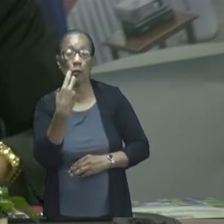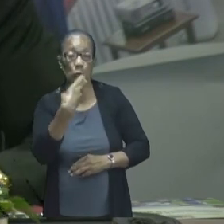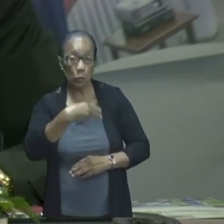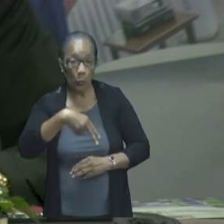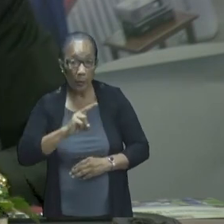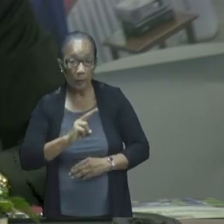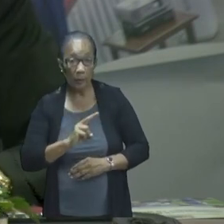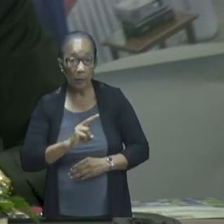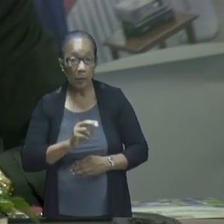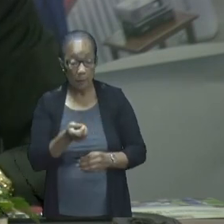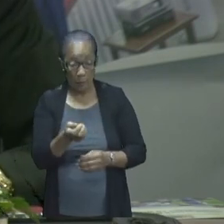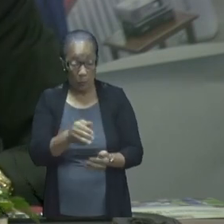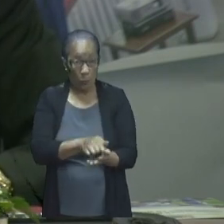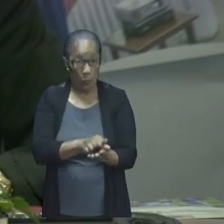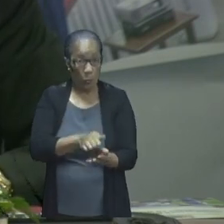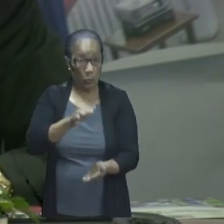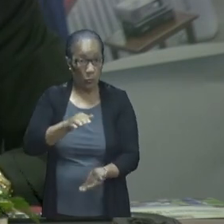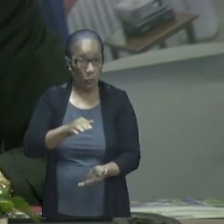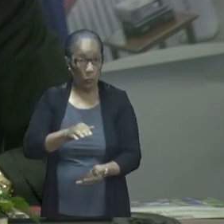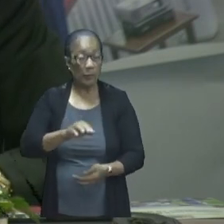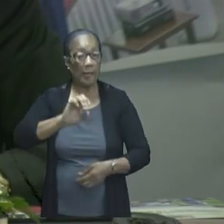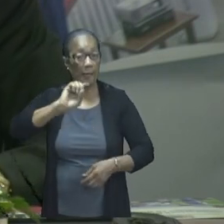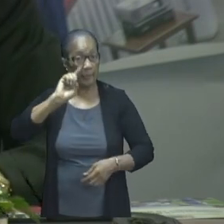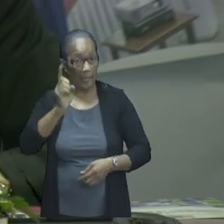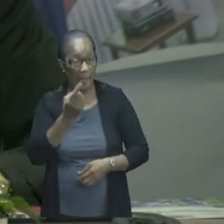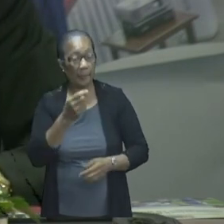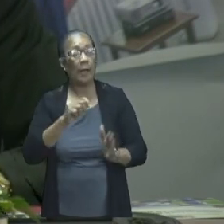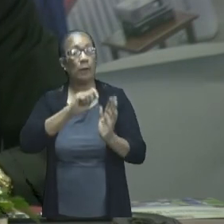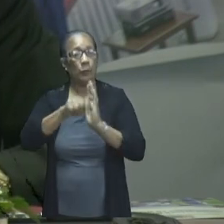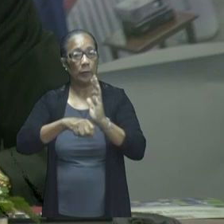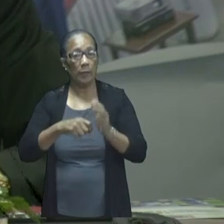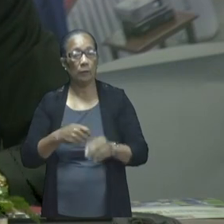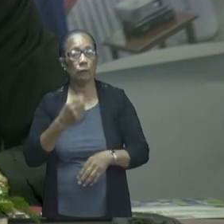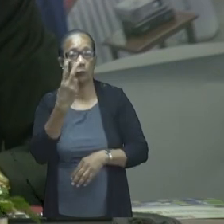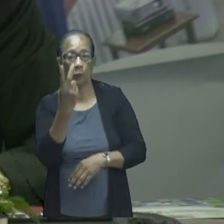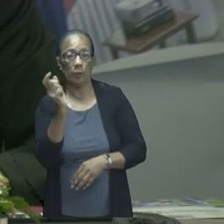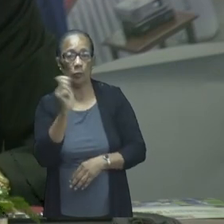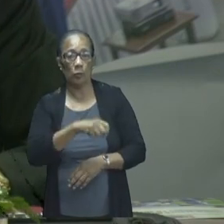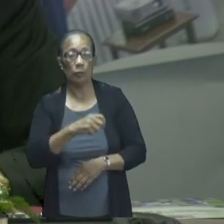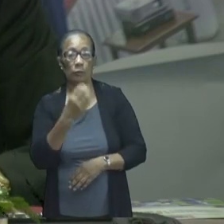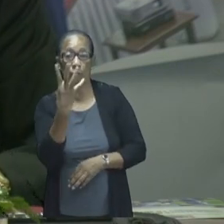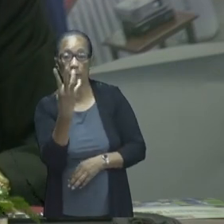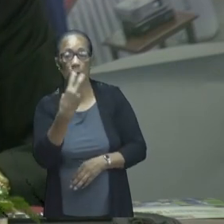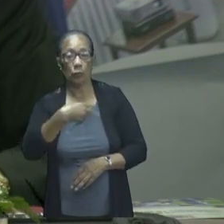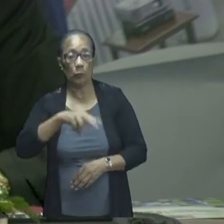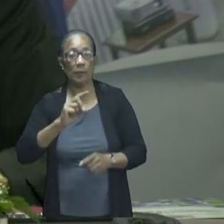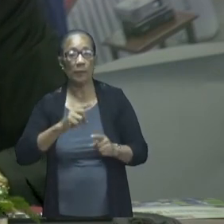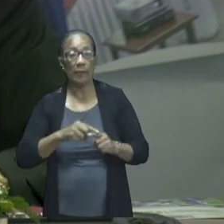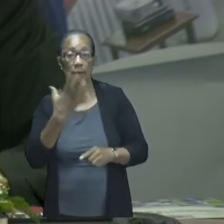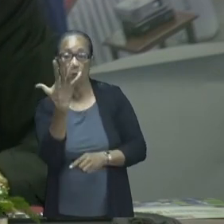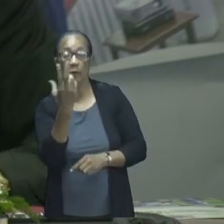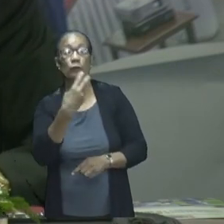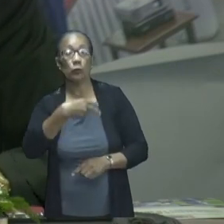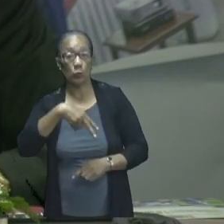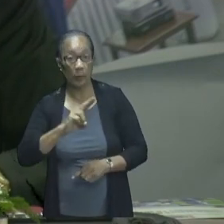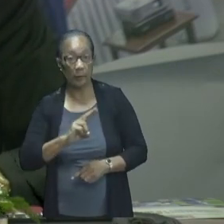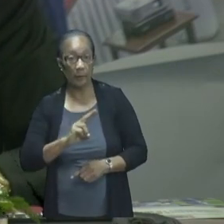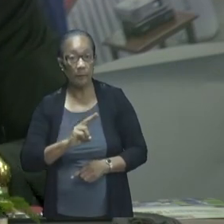1023 en daarna projecten voor 2024 nv want we hebben en die megaprojecten